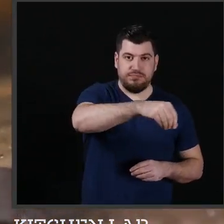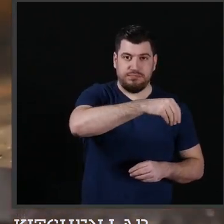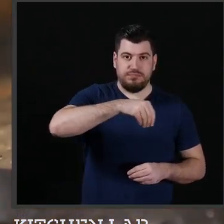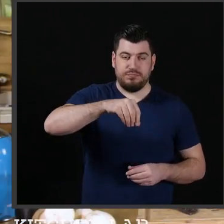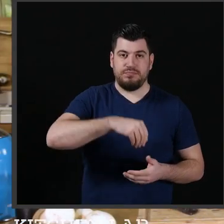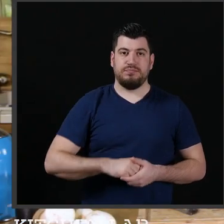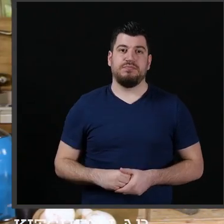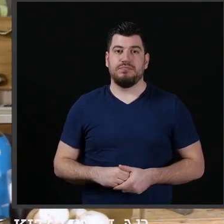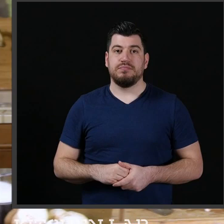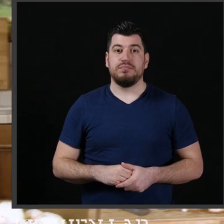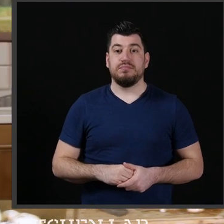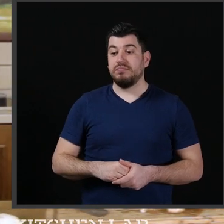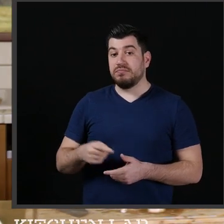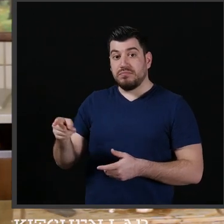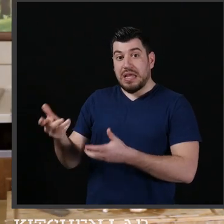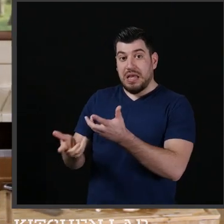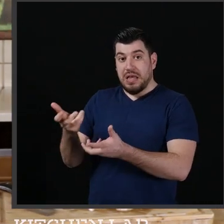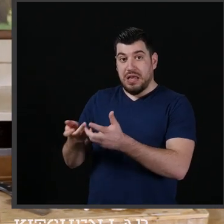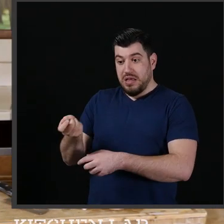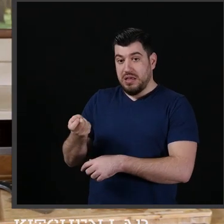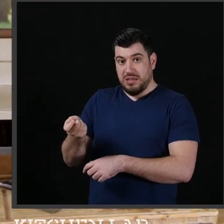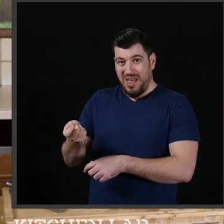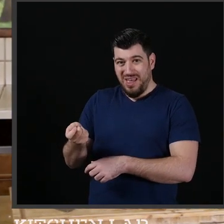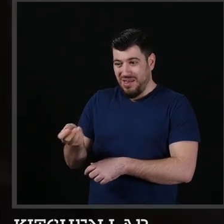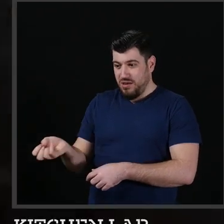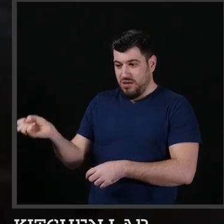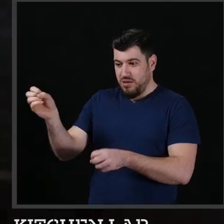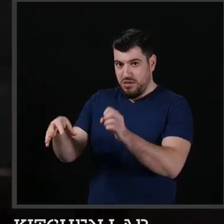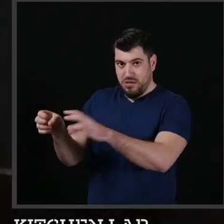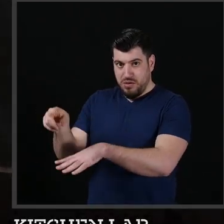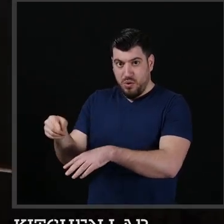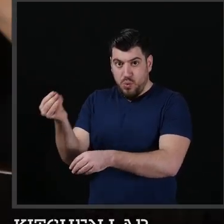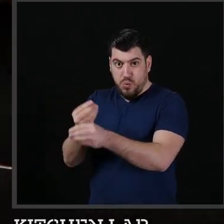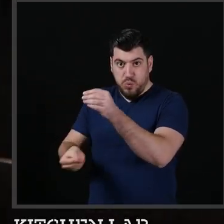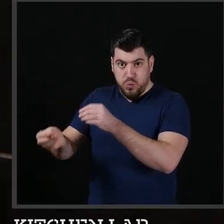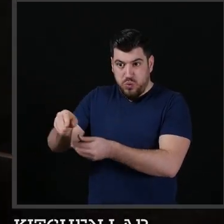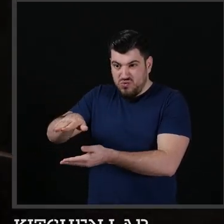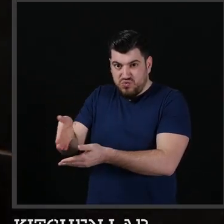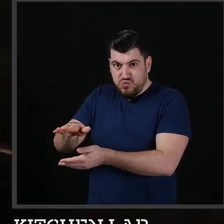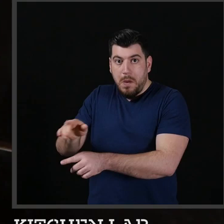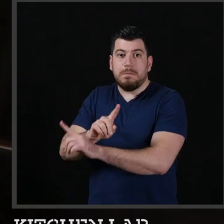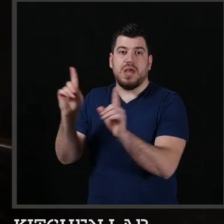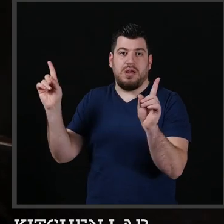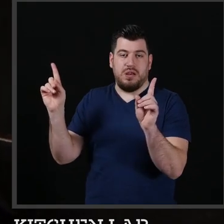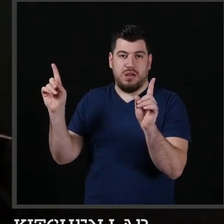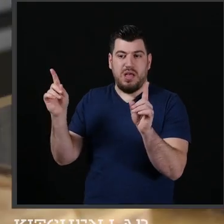Έχω εδώ πέρα το μάτι μου που καίει και δεν θέλω να τα παραψήσω. Θέλω ίσα ίσα να πάρουν ωραίο